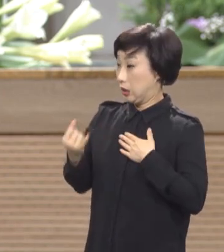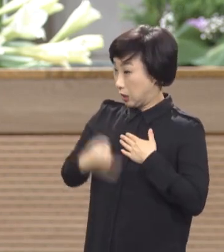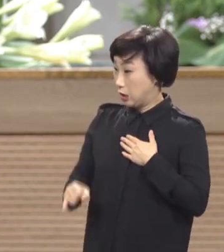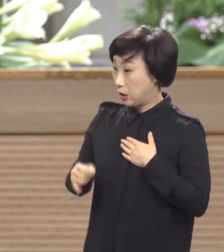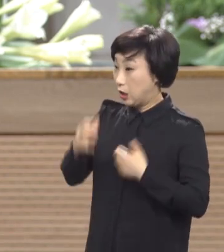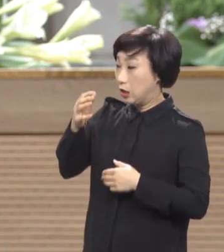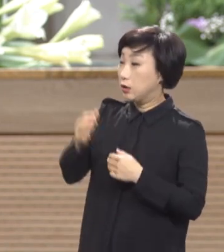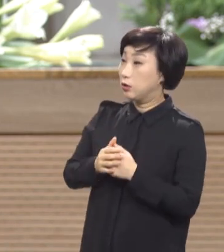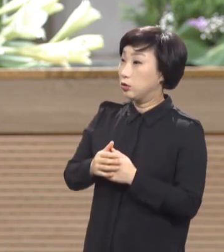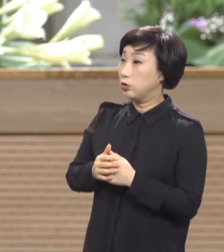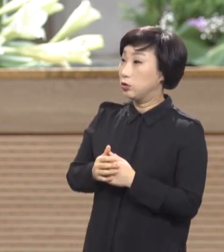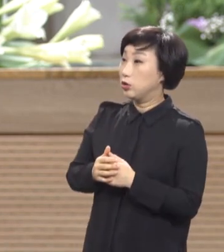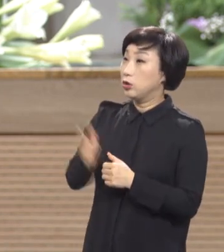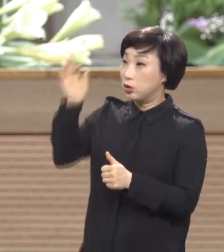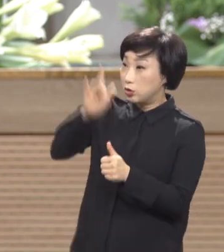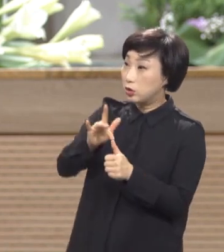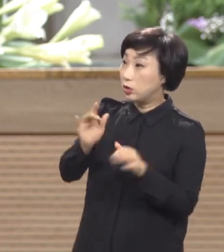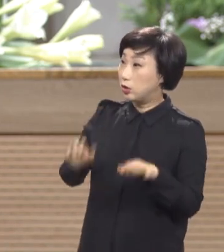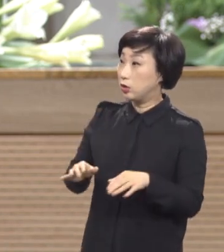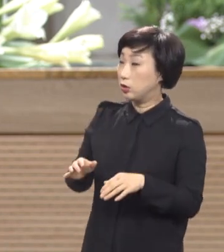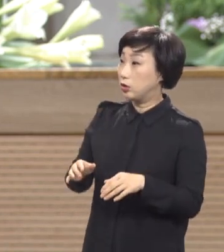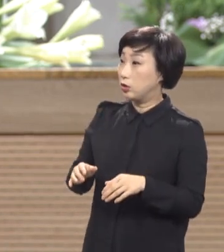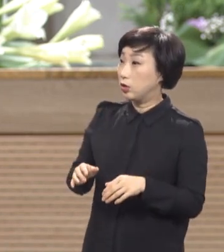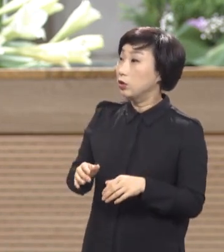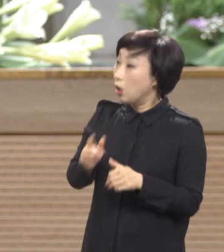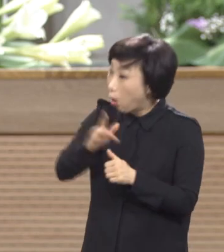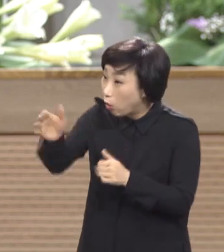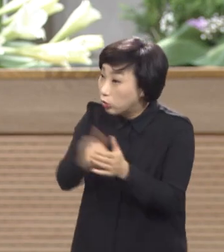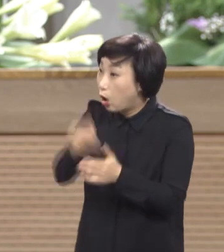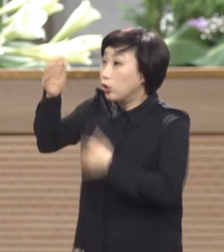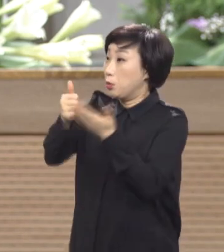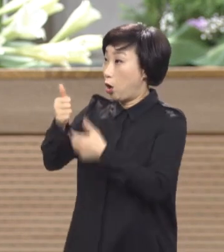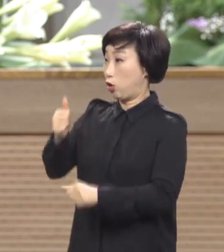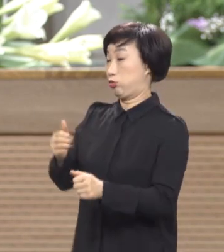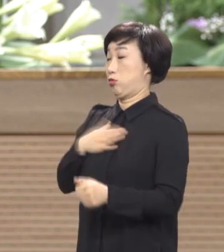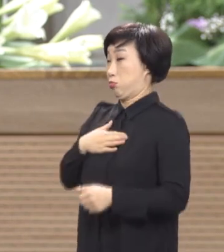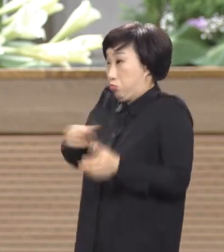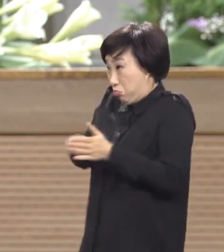믿습니다 한번 증거 한번 해줄만 하잖아